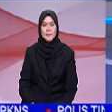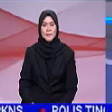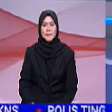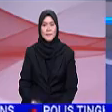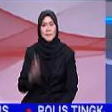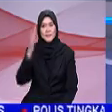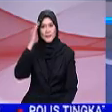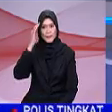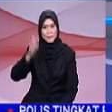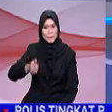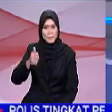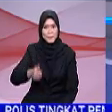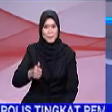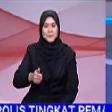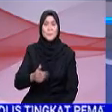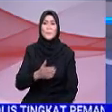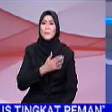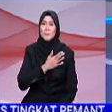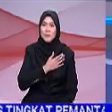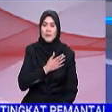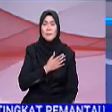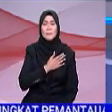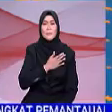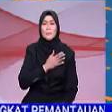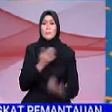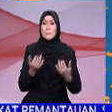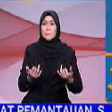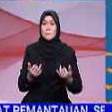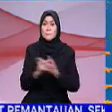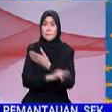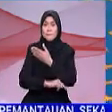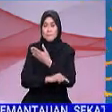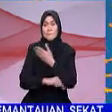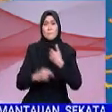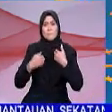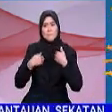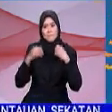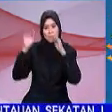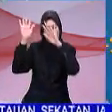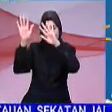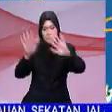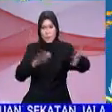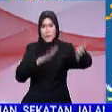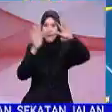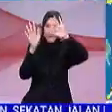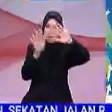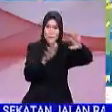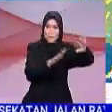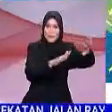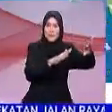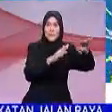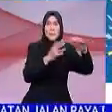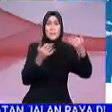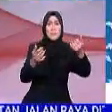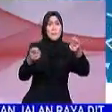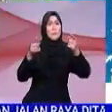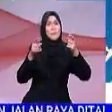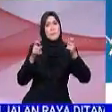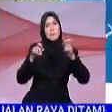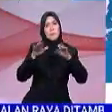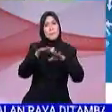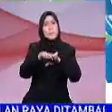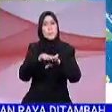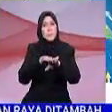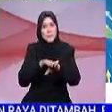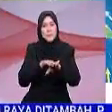Baiklah, assalamualaikum dan salam sejahtera. Pada ketika ini, negara kita menerima pengaruh angin daripada pelbagai hala dengan kelajuan yang agak